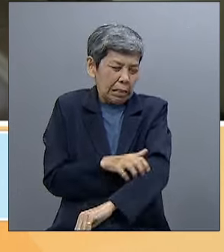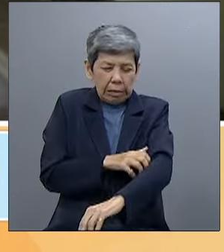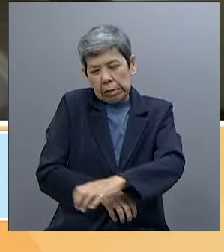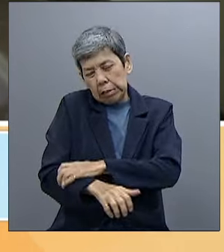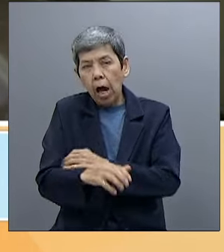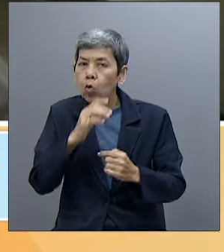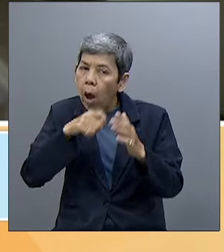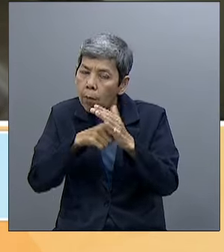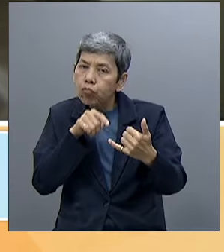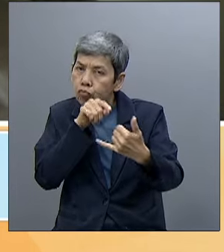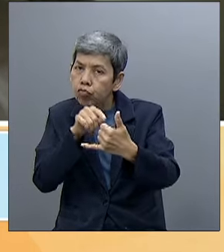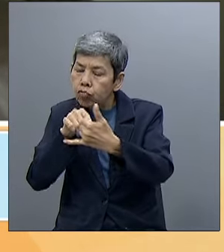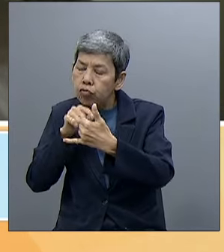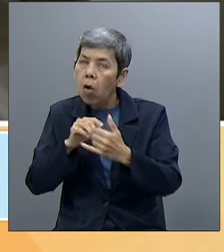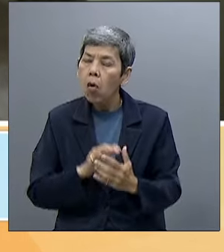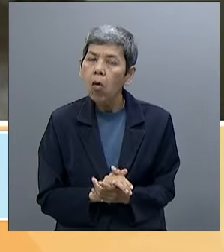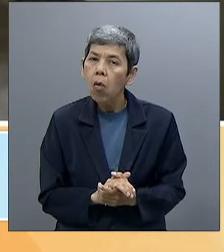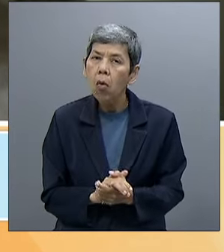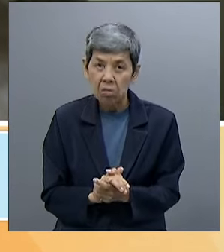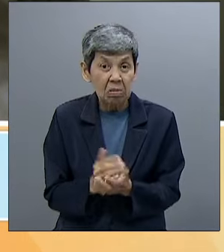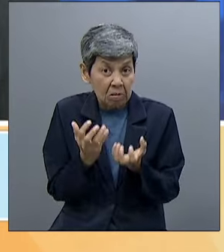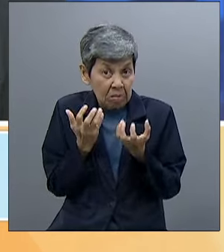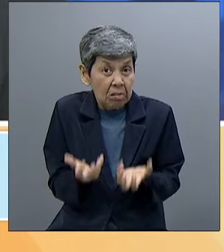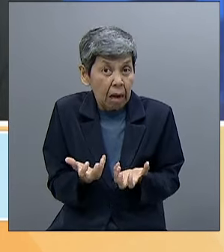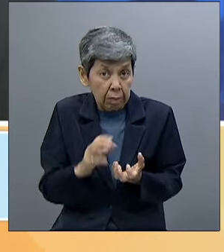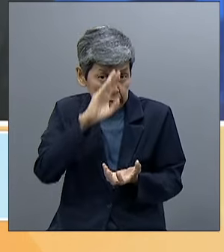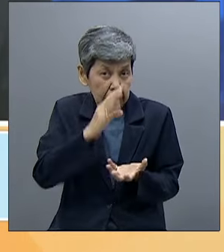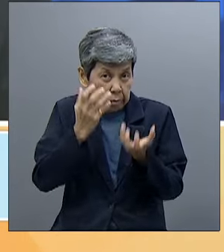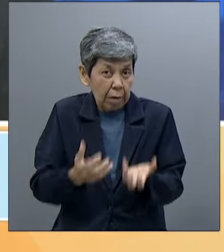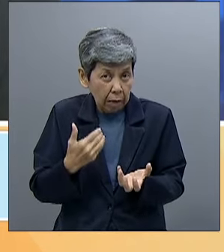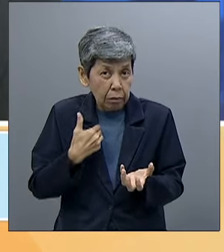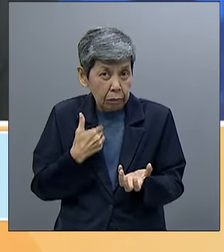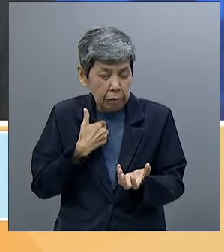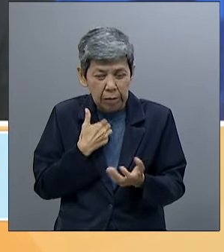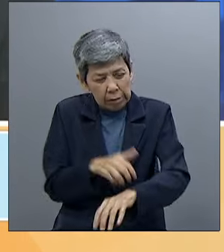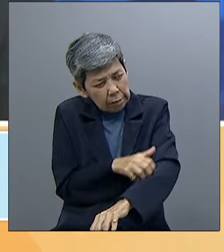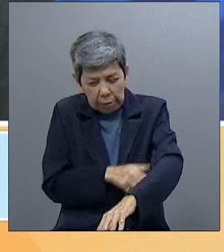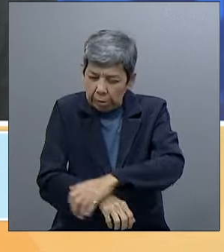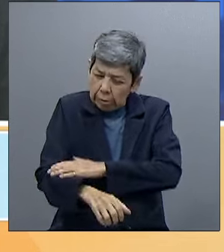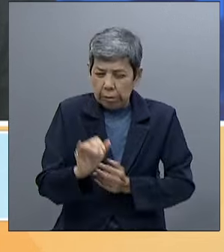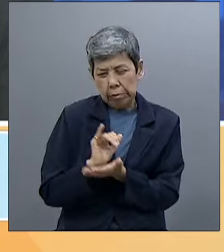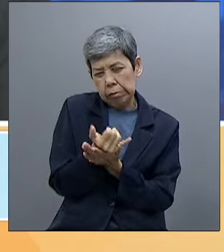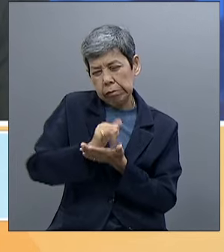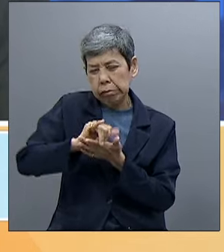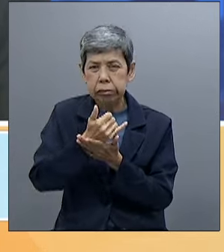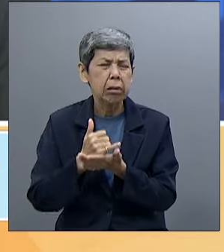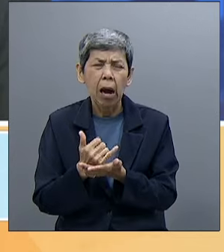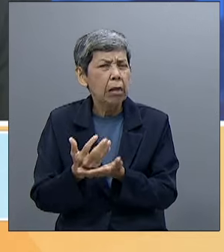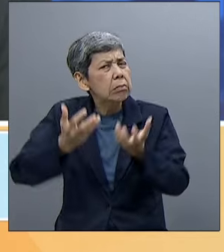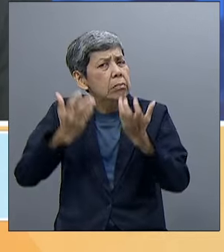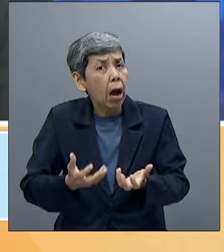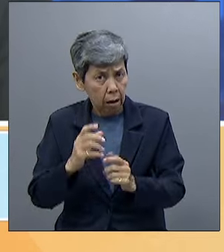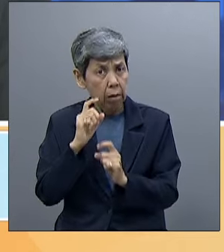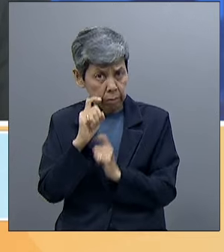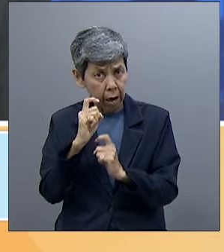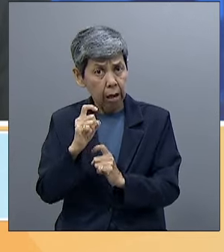สาเหตุเอาค่ะครับๆทีนี้ความรุนแรงครับอาจารย์หมอครับความรุนแรงเจ้าโรคขาอยู่ไม่สุขเนี่ยมันรุนแรงถึงขั้นไหนอันตรายกับ